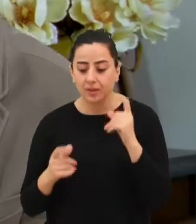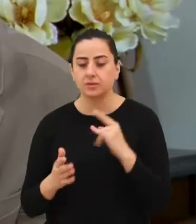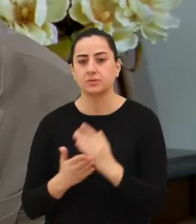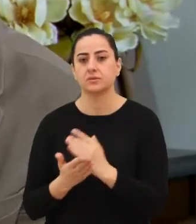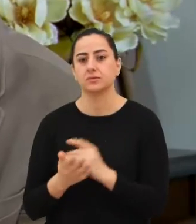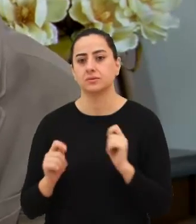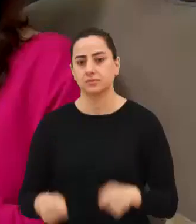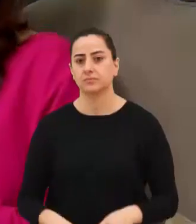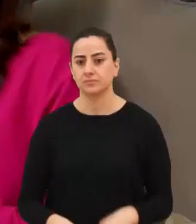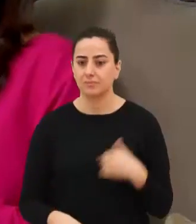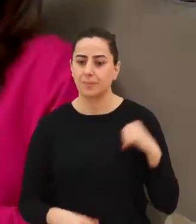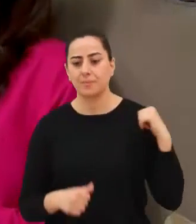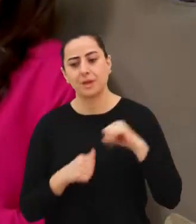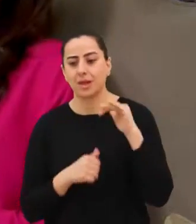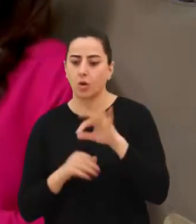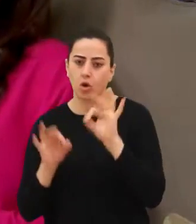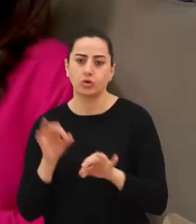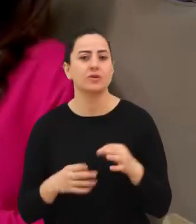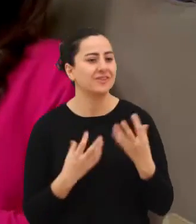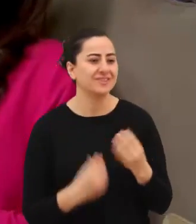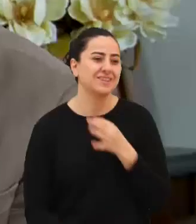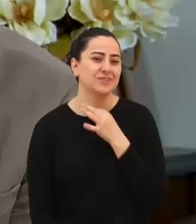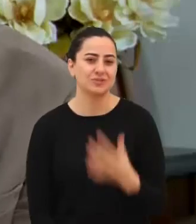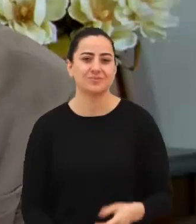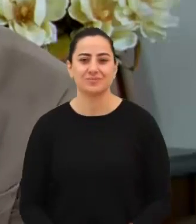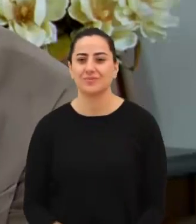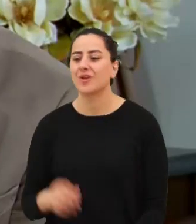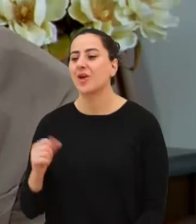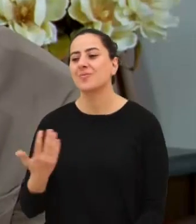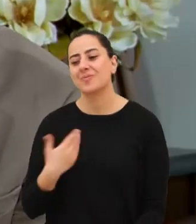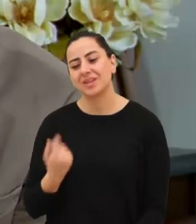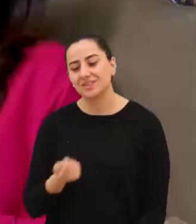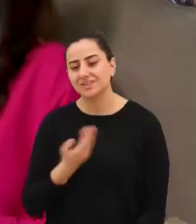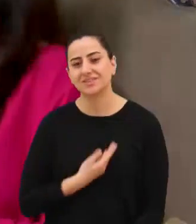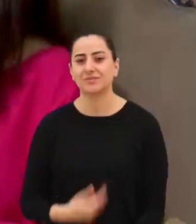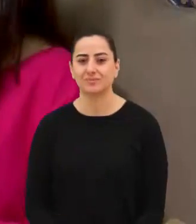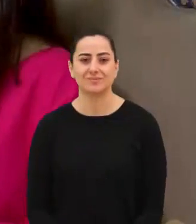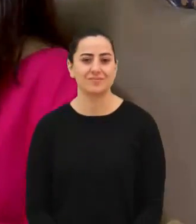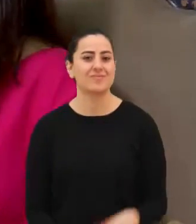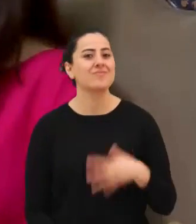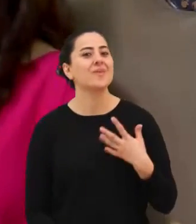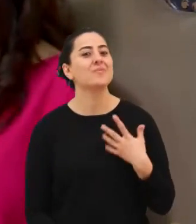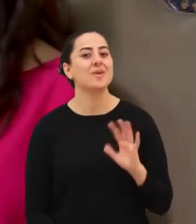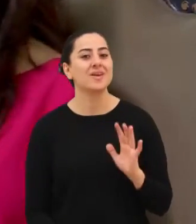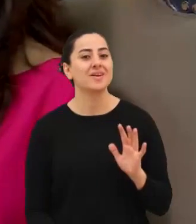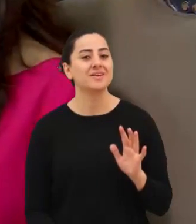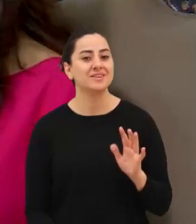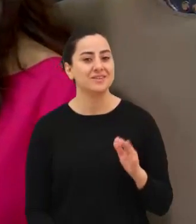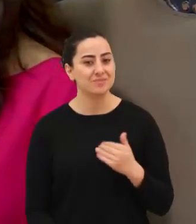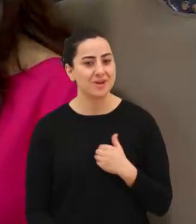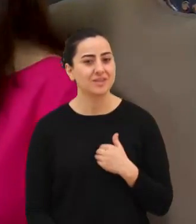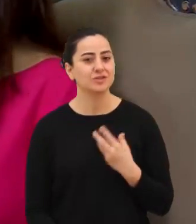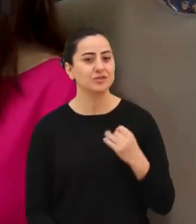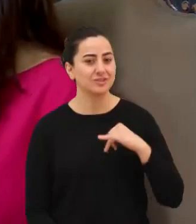sizi kontrol edeceğim. Tamam. Çok teşekkürler Rabin Bey. Çok sağ olun. Değmez, bu benim vesifemdi. Hiç merak etmeyin Rabin Beyciğim. Ben